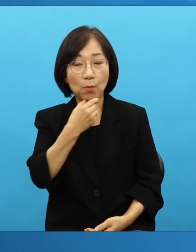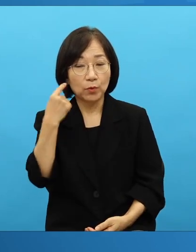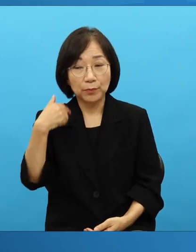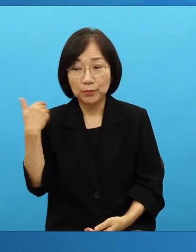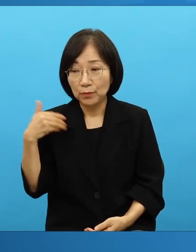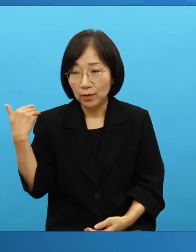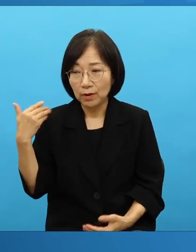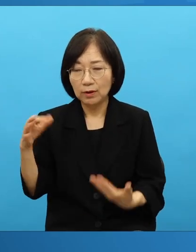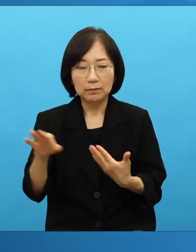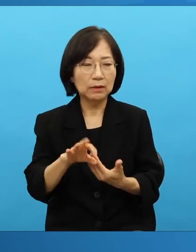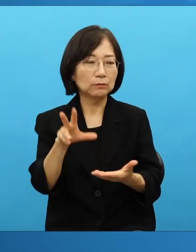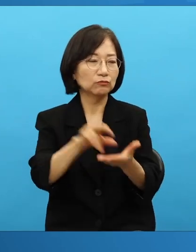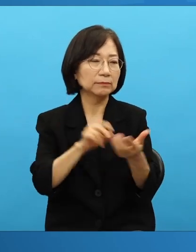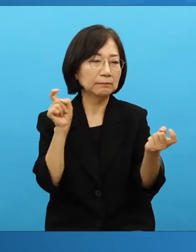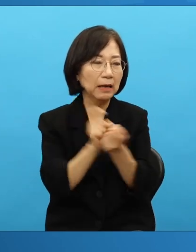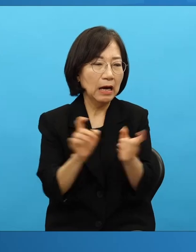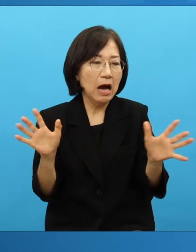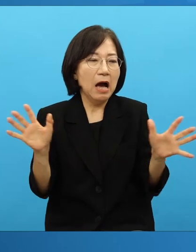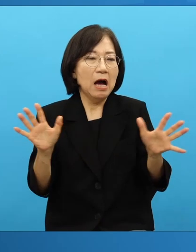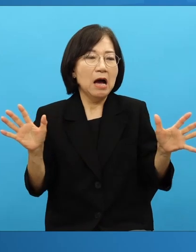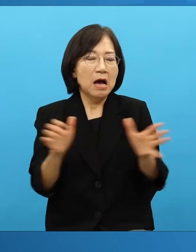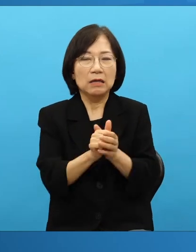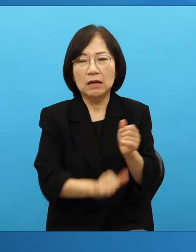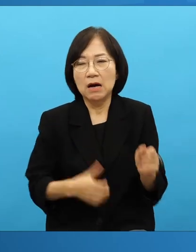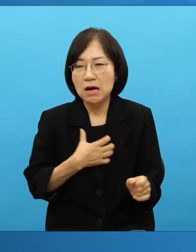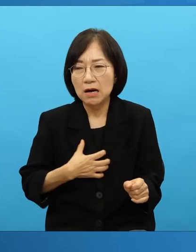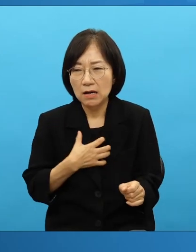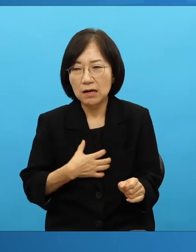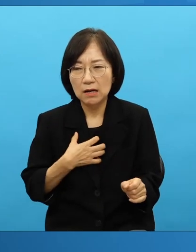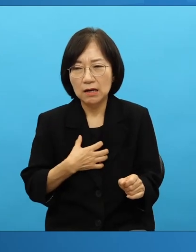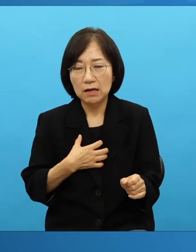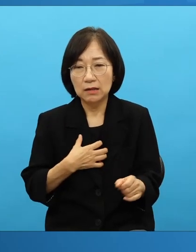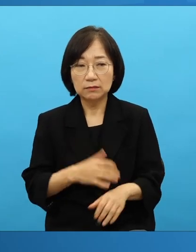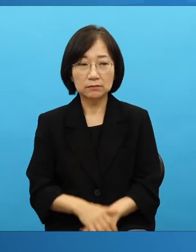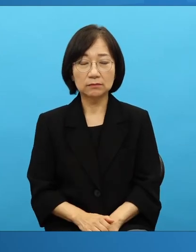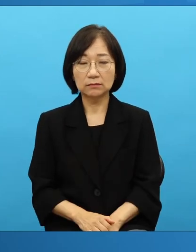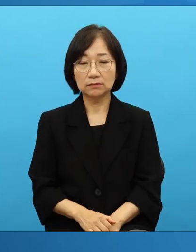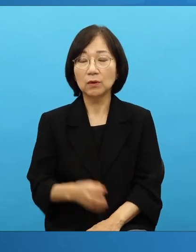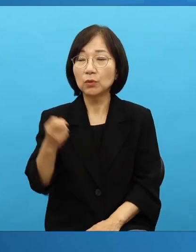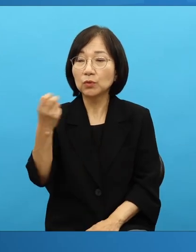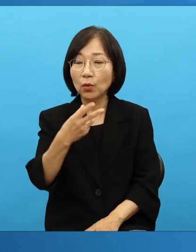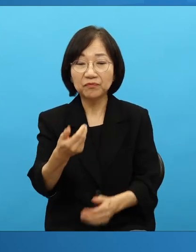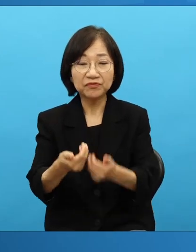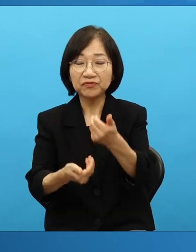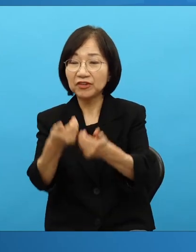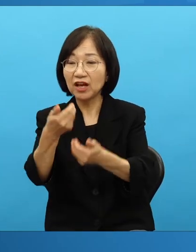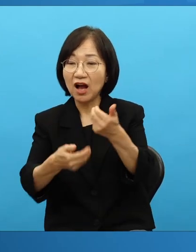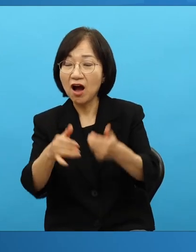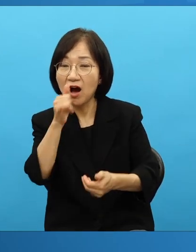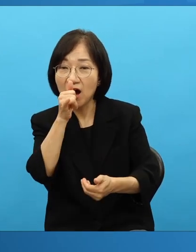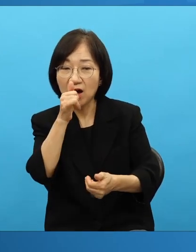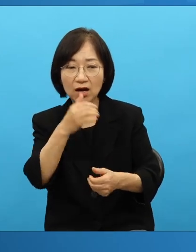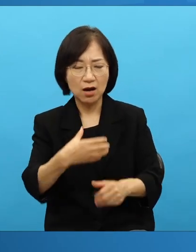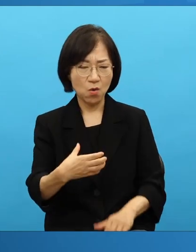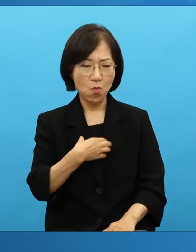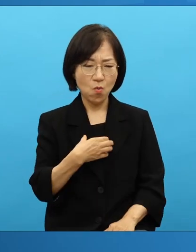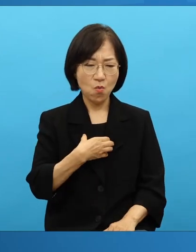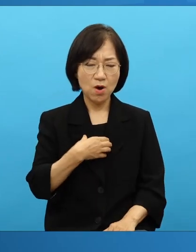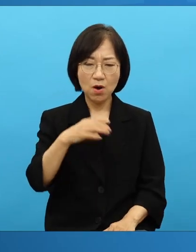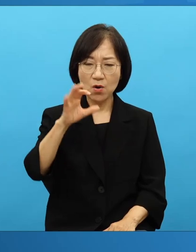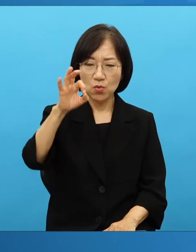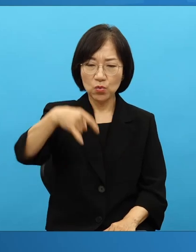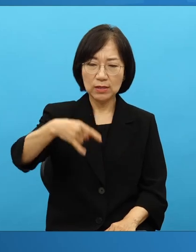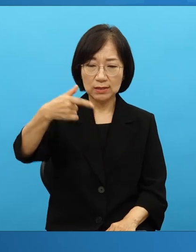빠집니다. 不知道福音的人现在问题之中。 갈등 기다리고 있습니다. 有矛盾在前方等着我们。 위기 기다리고 있습니다.